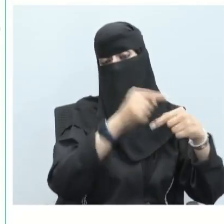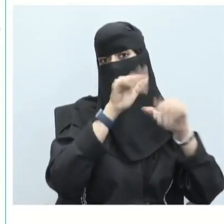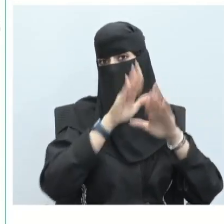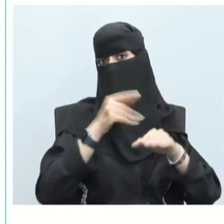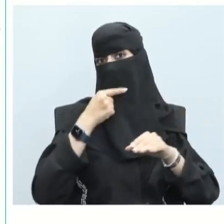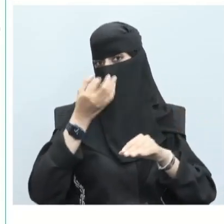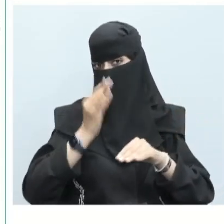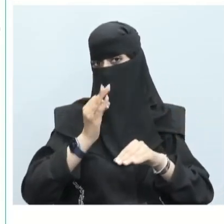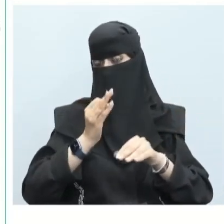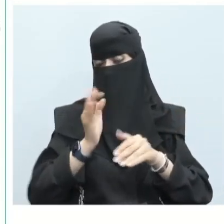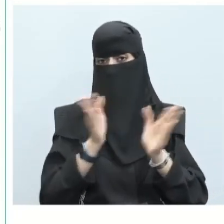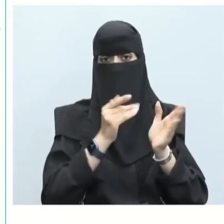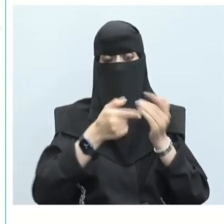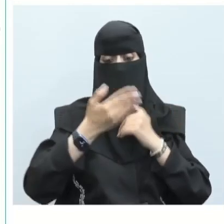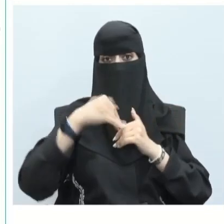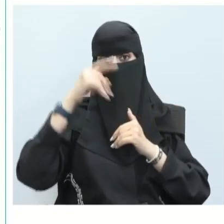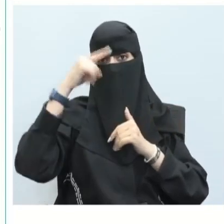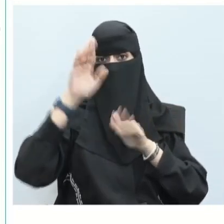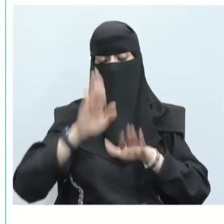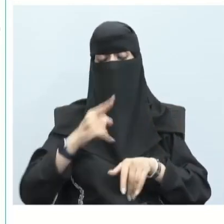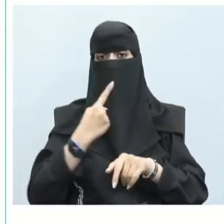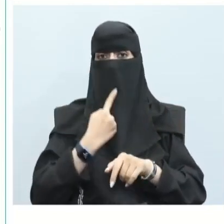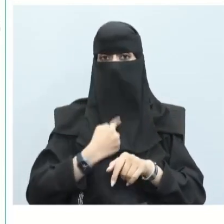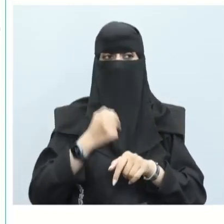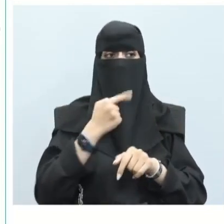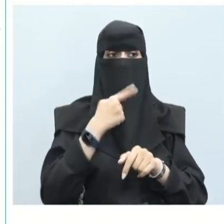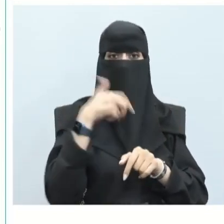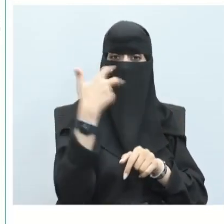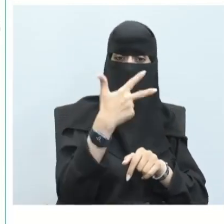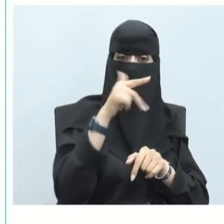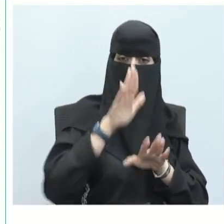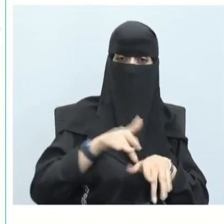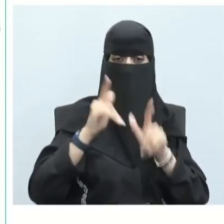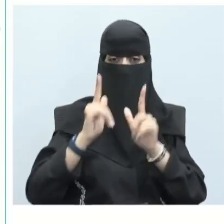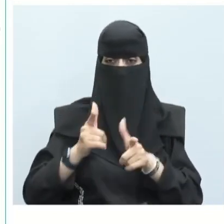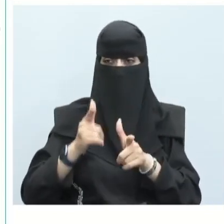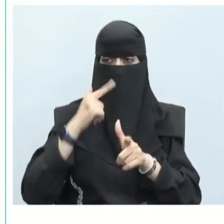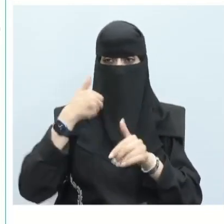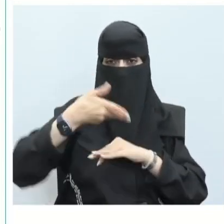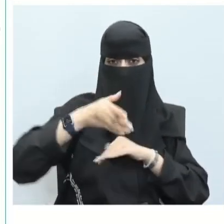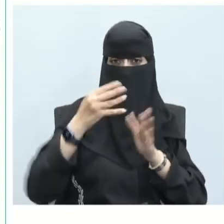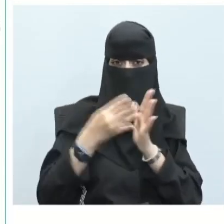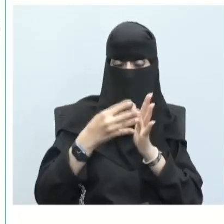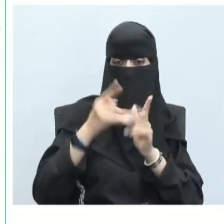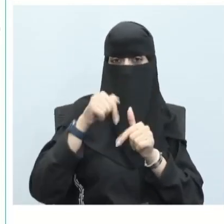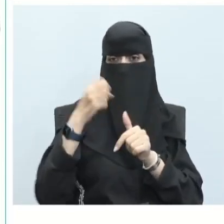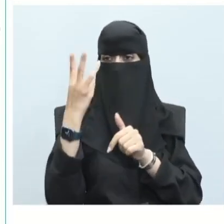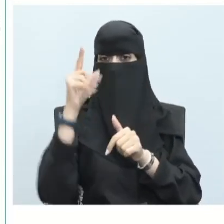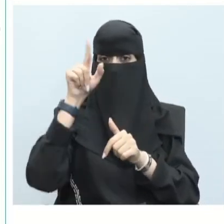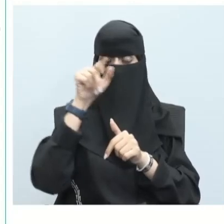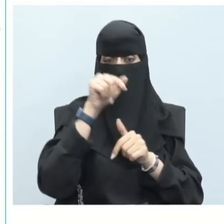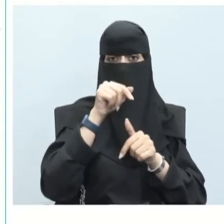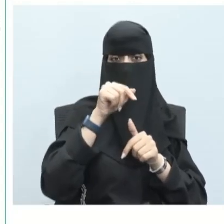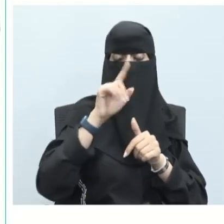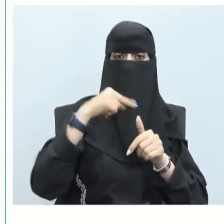تهديد مثال اريد ان اتغيب عن الحضور مده ثلاث ايام وسوف نتحدث في